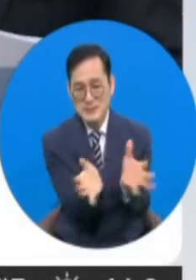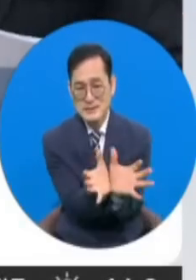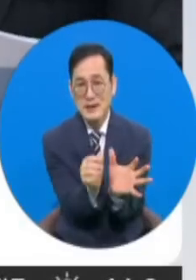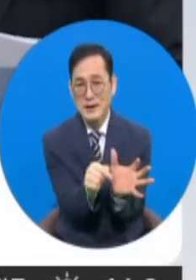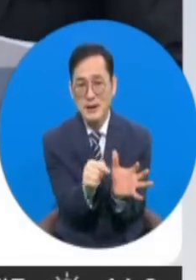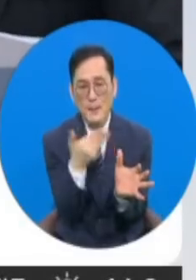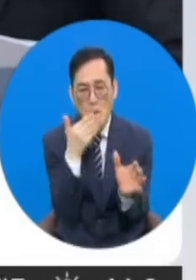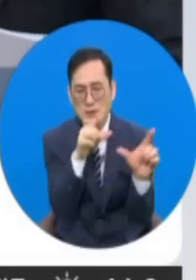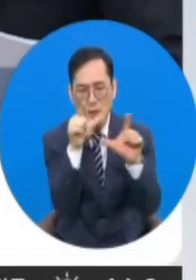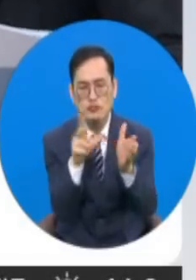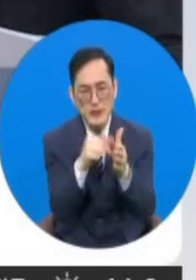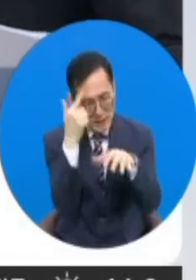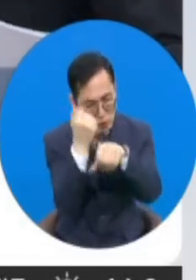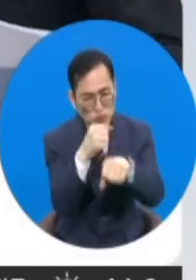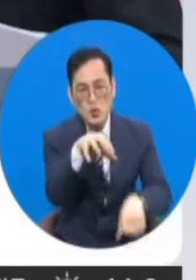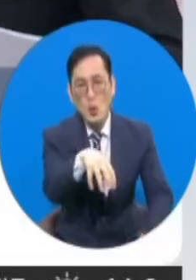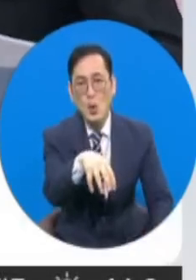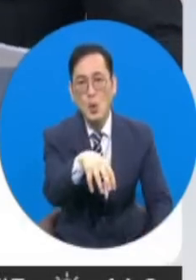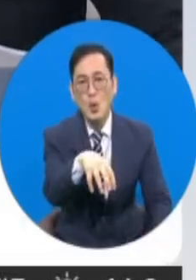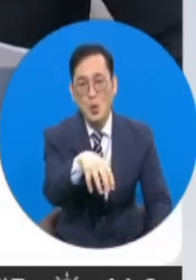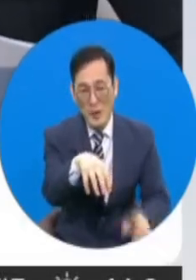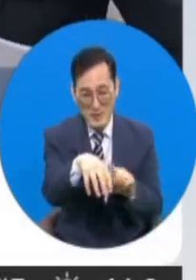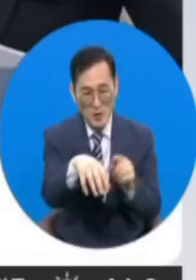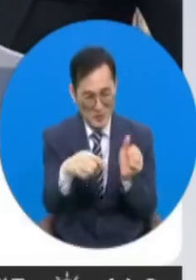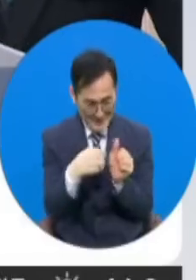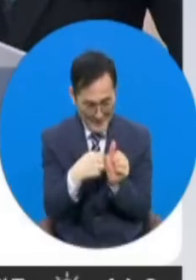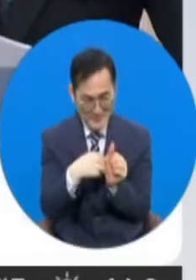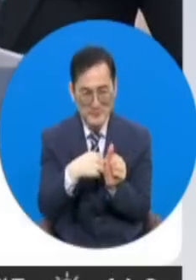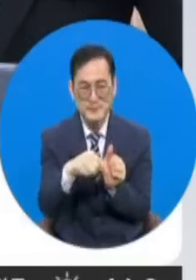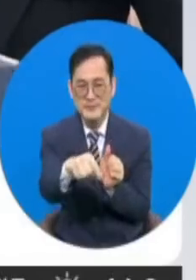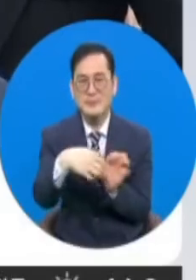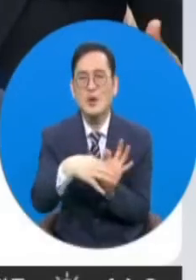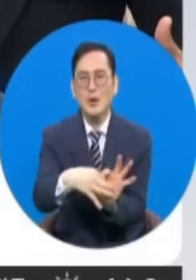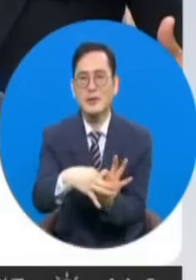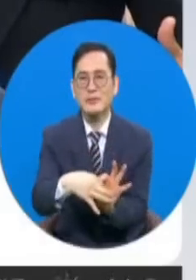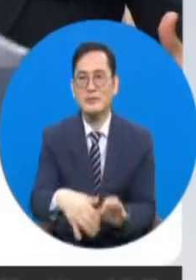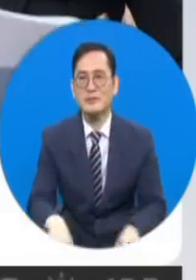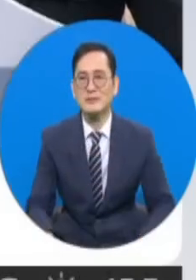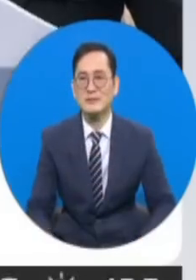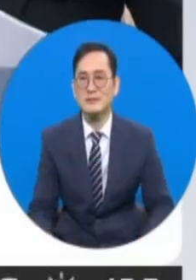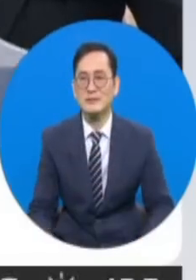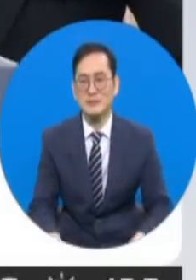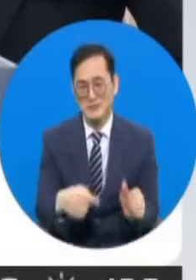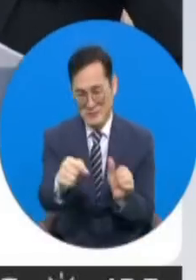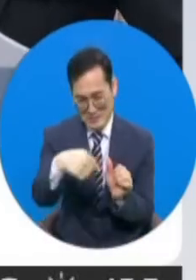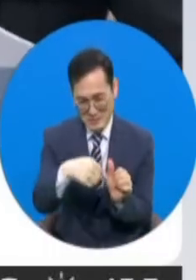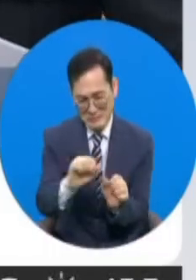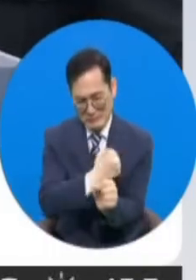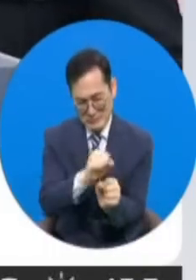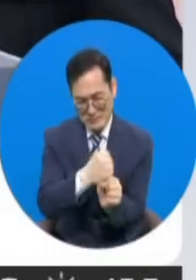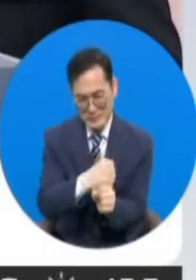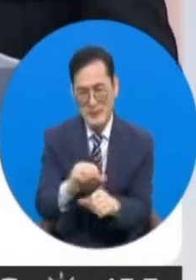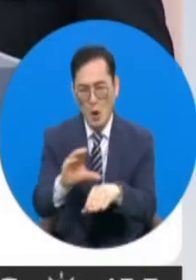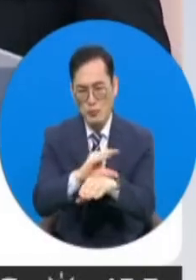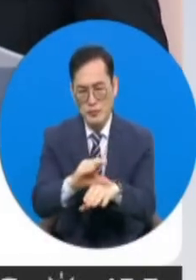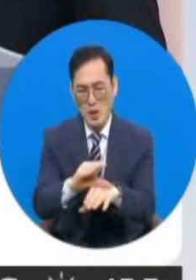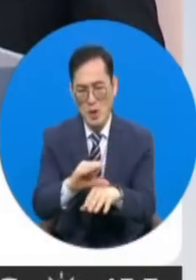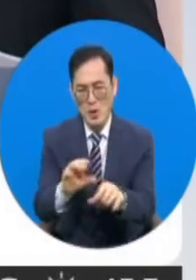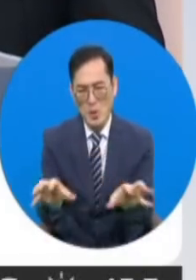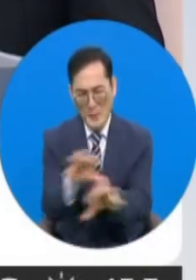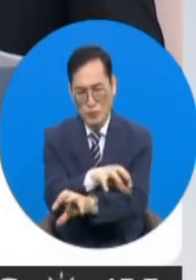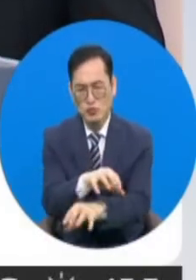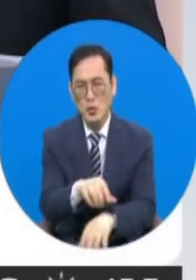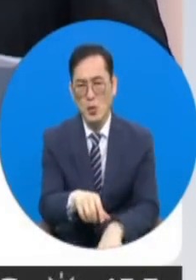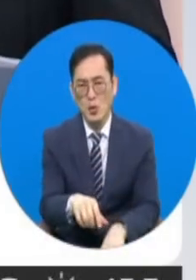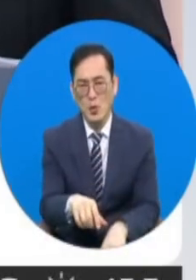연구소에이 사람이 상당히 중요한 역할을 했던 사람이에요 그런데 그 사람들과 같이 또 얘기를 하고 pc를 교체하고 이제 이런